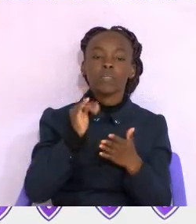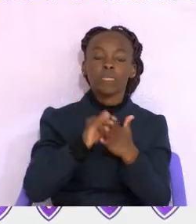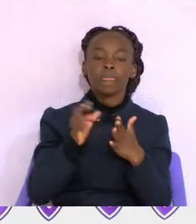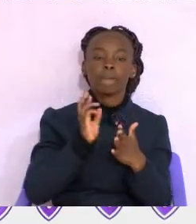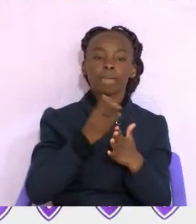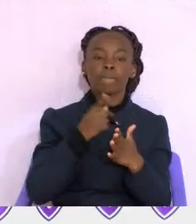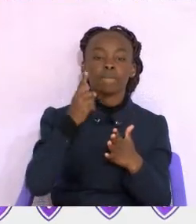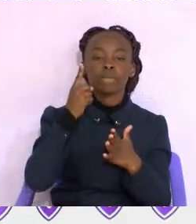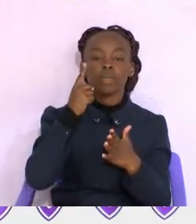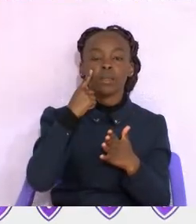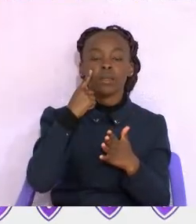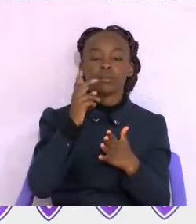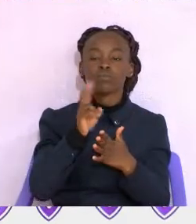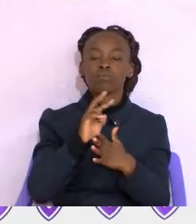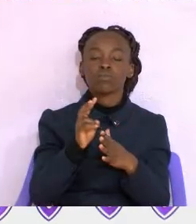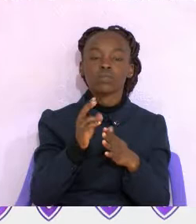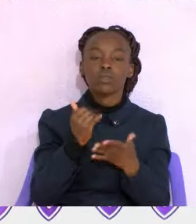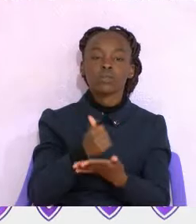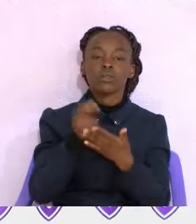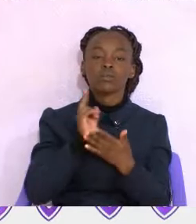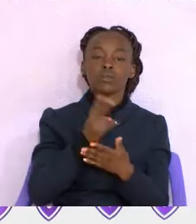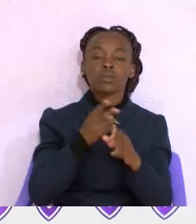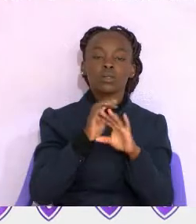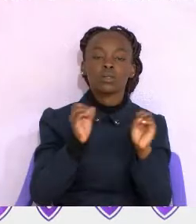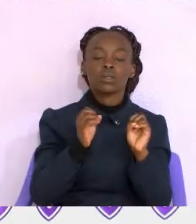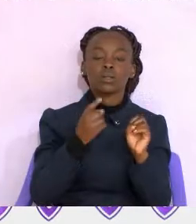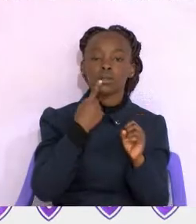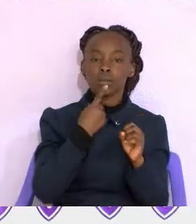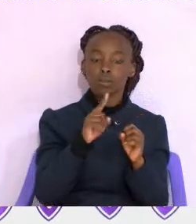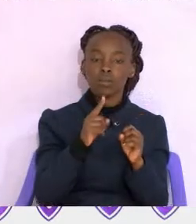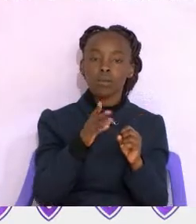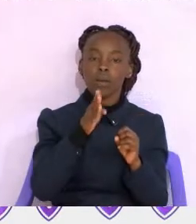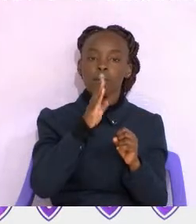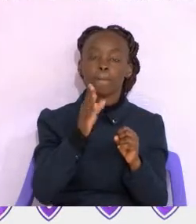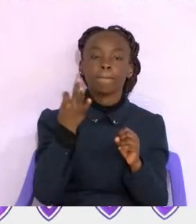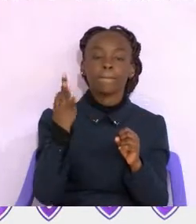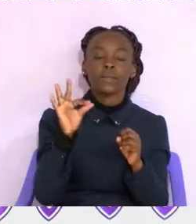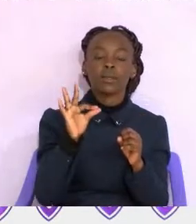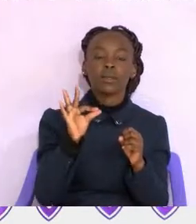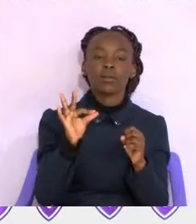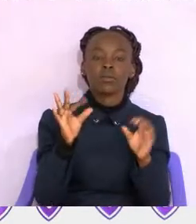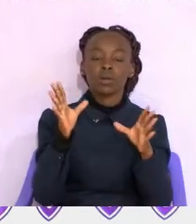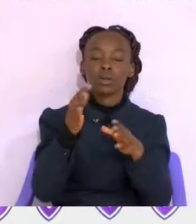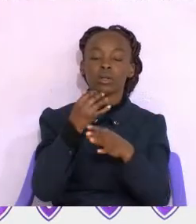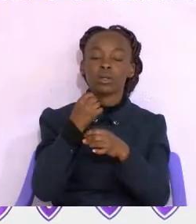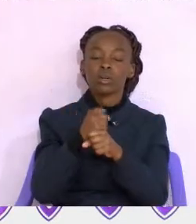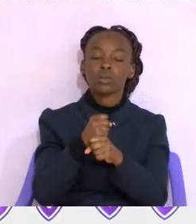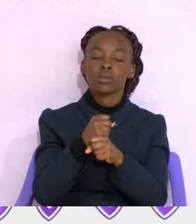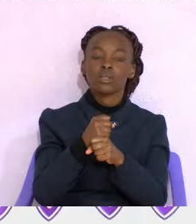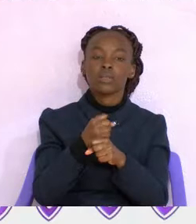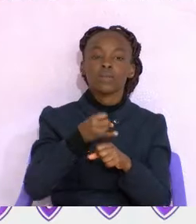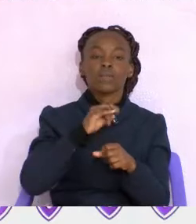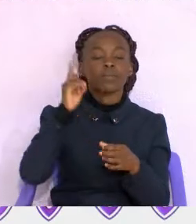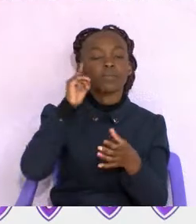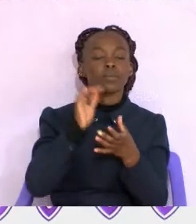hiyo hapa unaona kwamba anasema be of courage. May God raise people like this. Naamini hii ndio ilikuwa tumaini